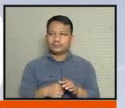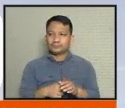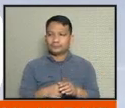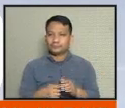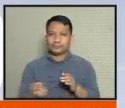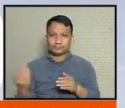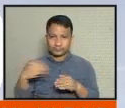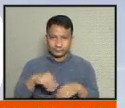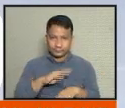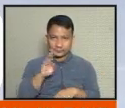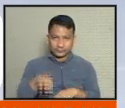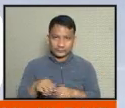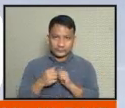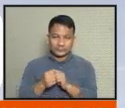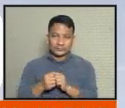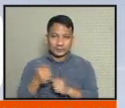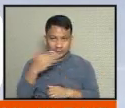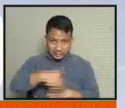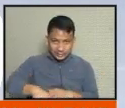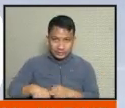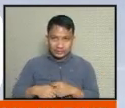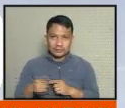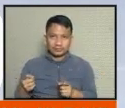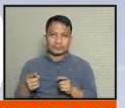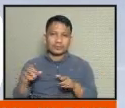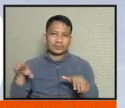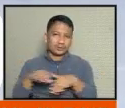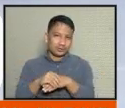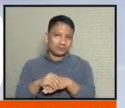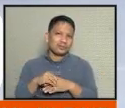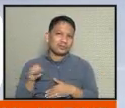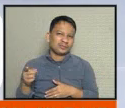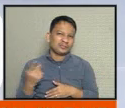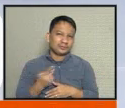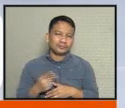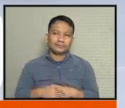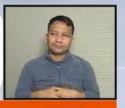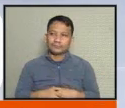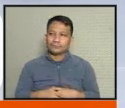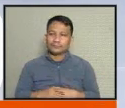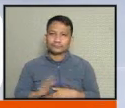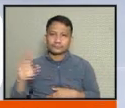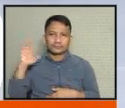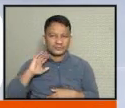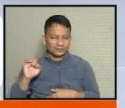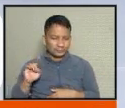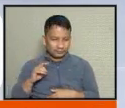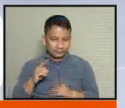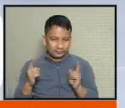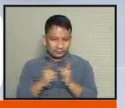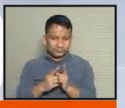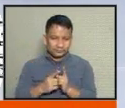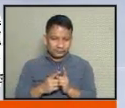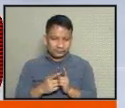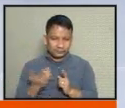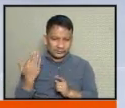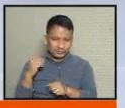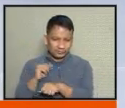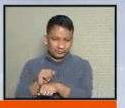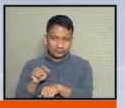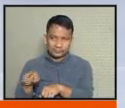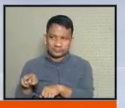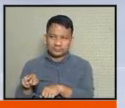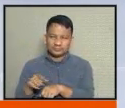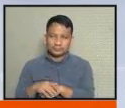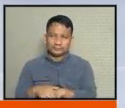dito sa Manila. Pag uwi ko, binata ko. Yun, nag-asawa kami. Anong trabaho niya at that time? Nung magkita kayo? Ay, yung